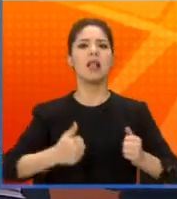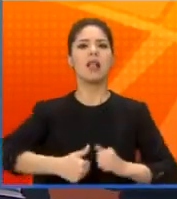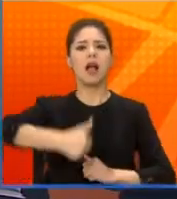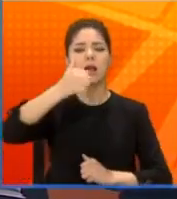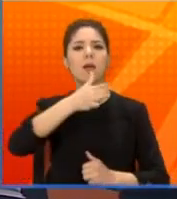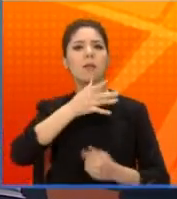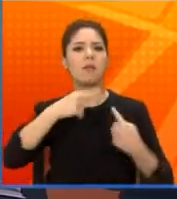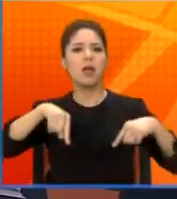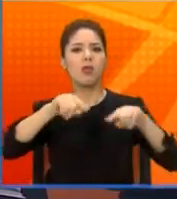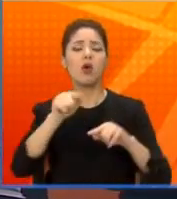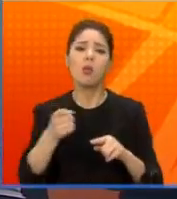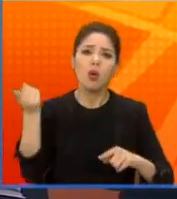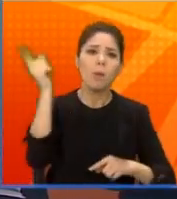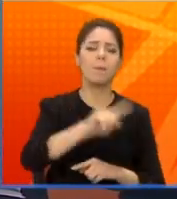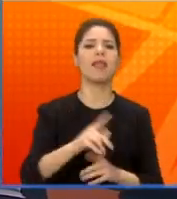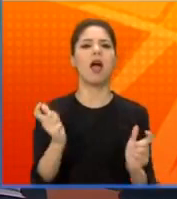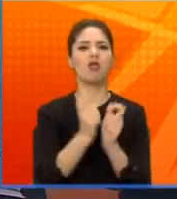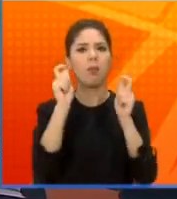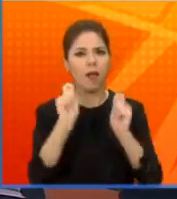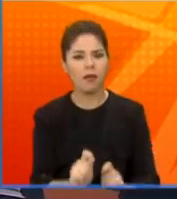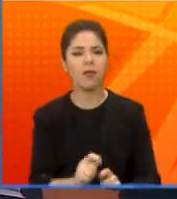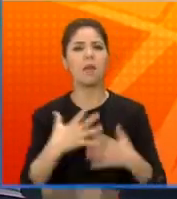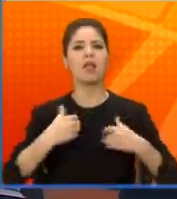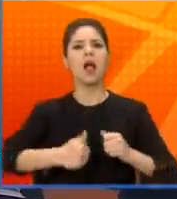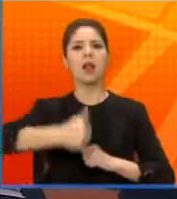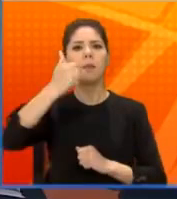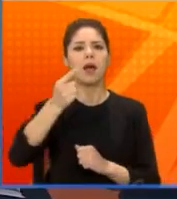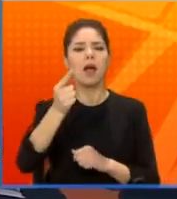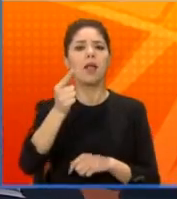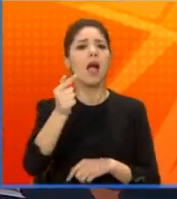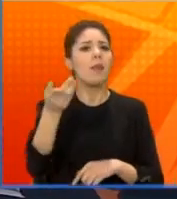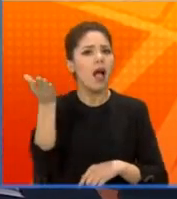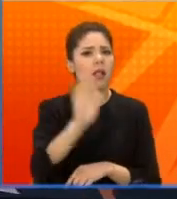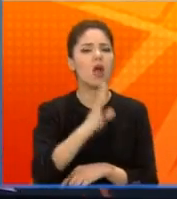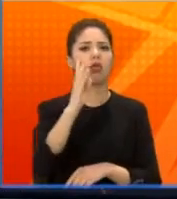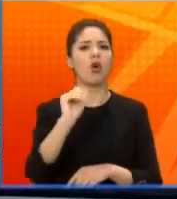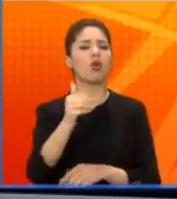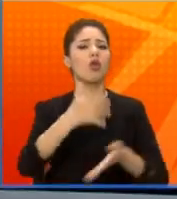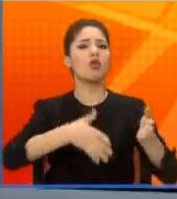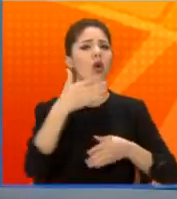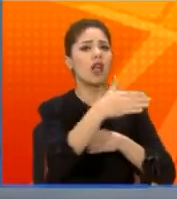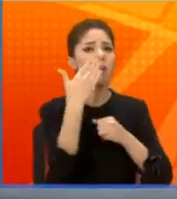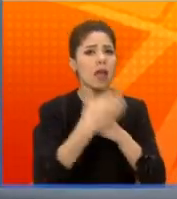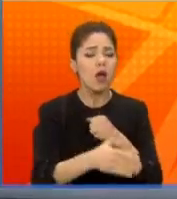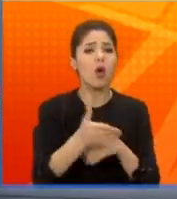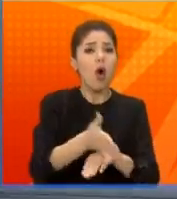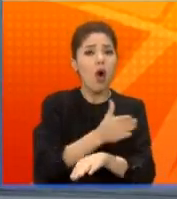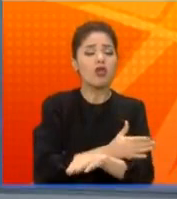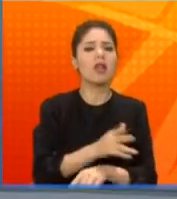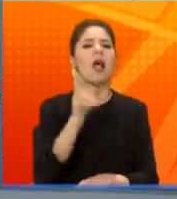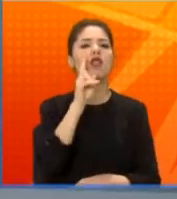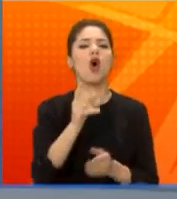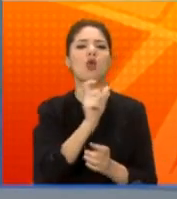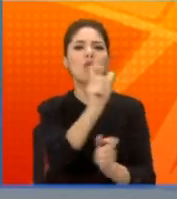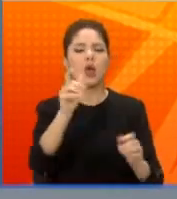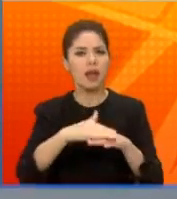Sağlık Bakanlığı Bilim Kurulu bugün bir kez daha toplandı. Bakan Fahrettin Koca'nın az sonra 4 günlük sokağa çıkma kısıtlaması öncesindeki son